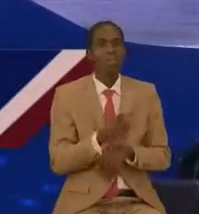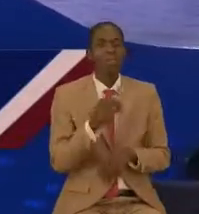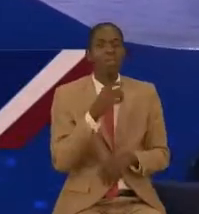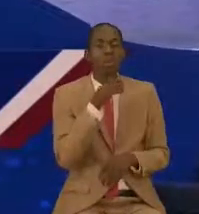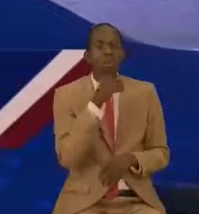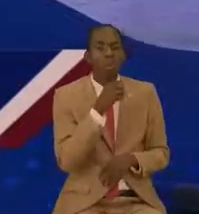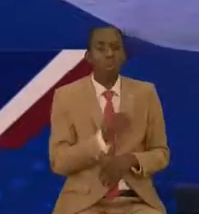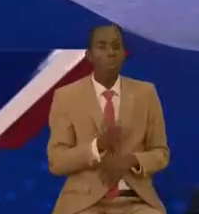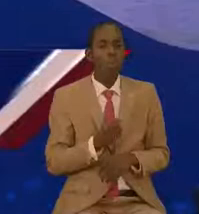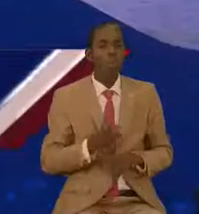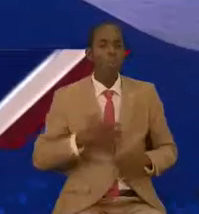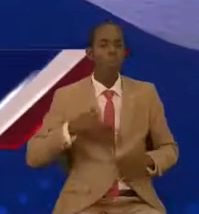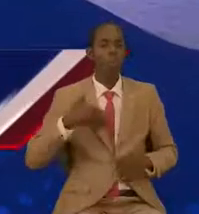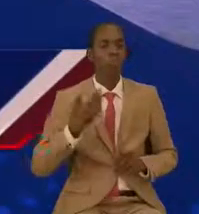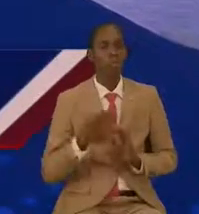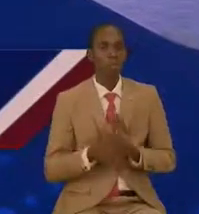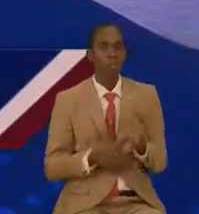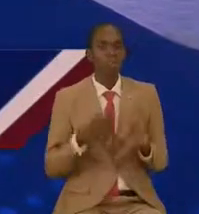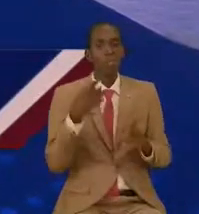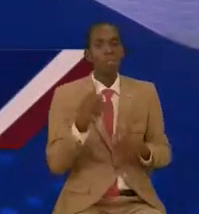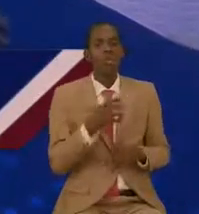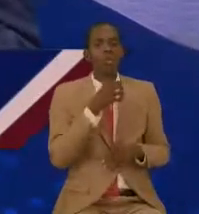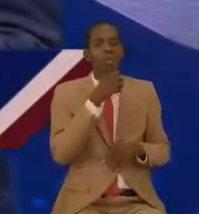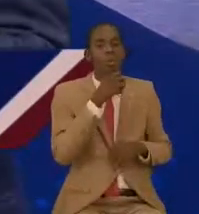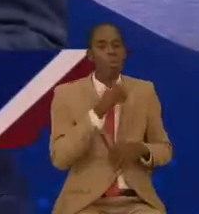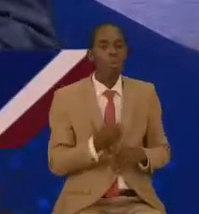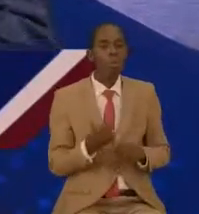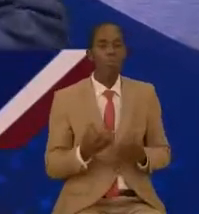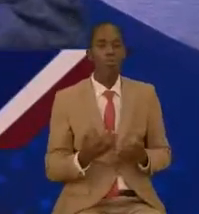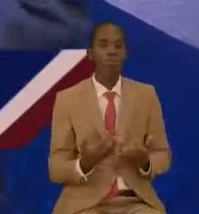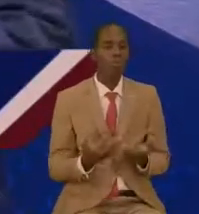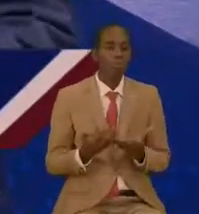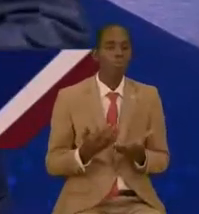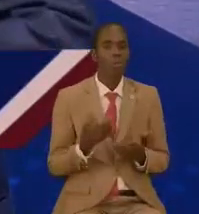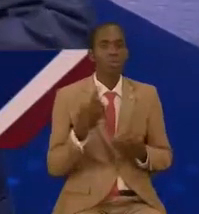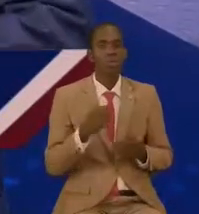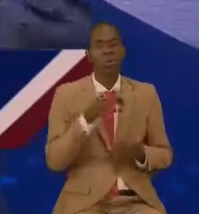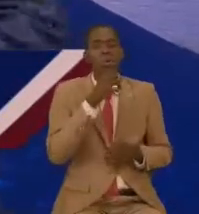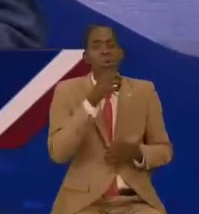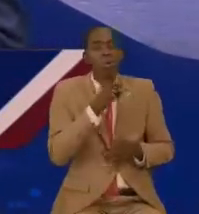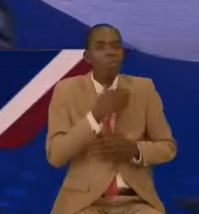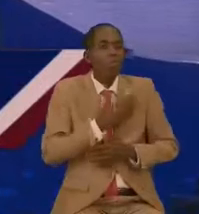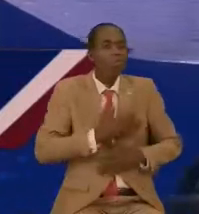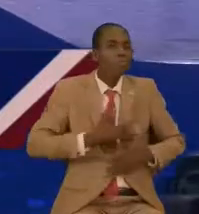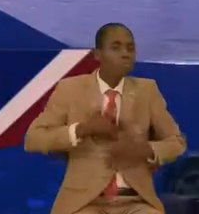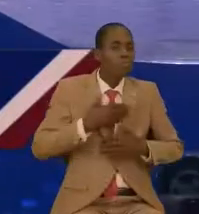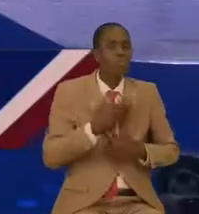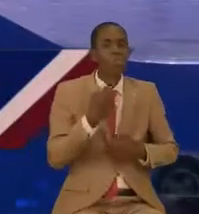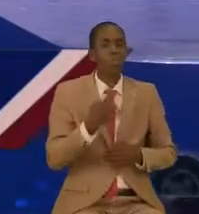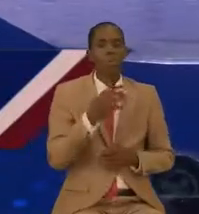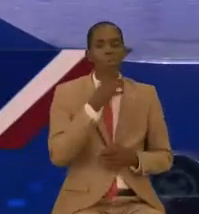l'ancienne tendance, l'ancienne propension, l'ancien enclin, l'ancien